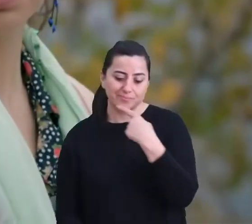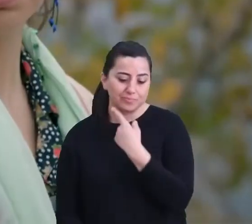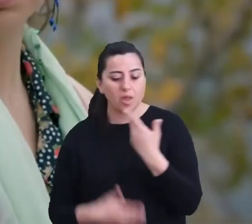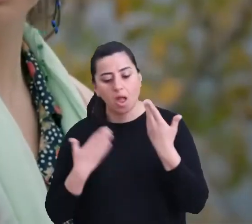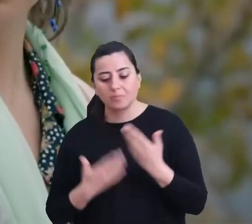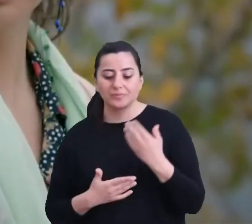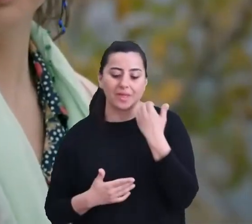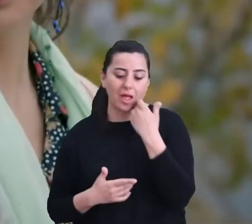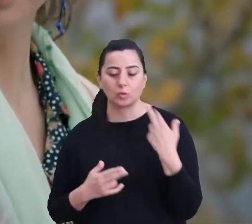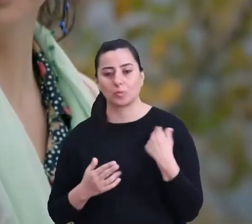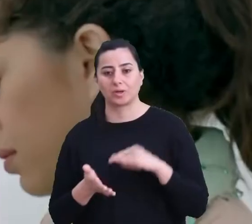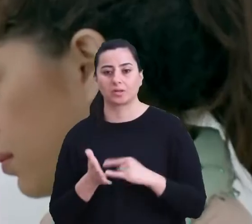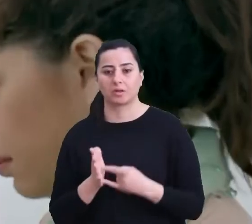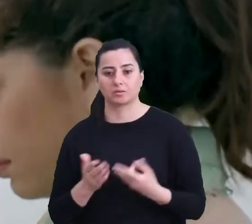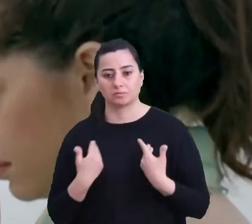dedim.